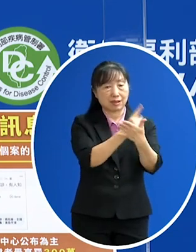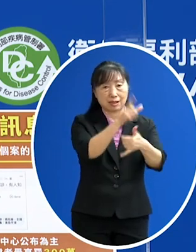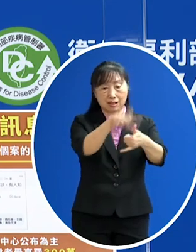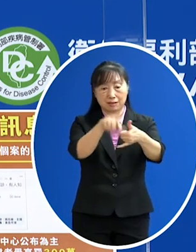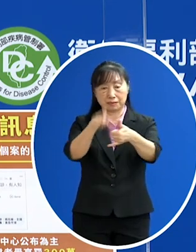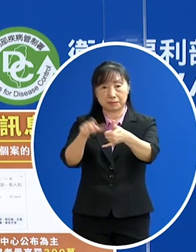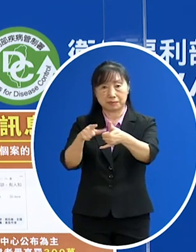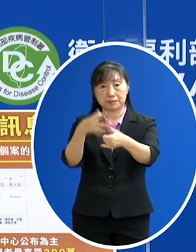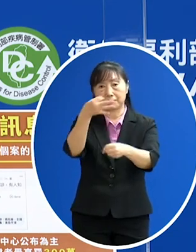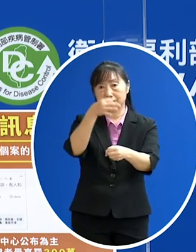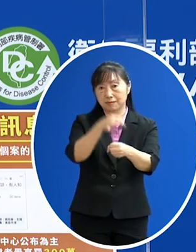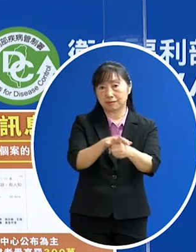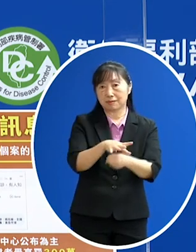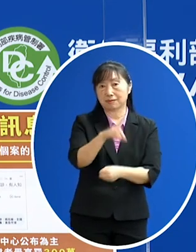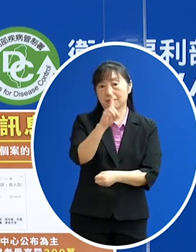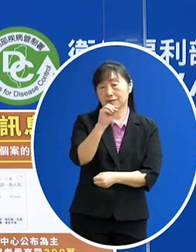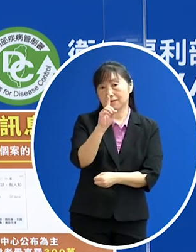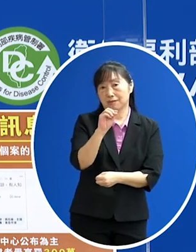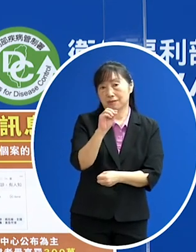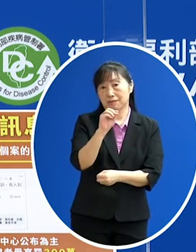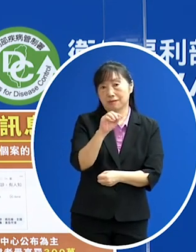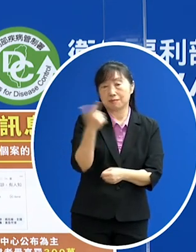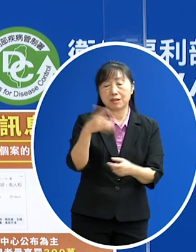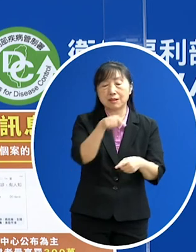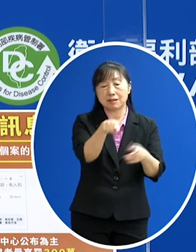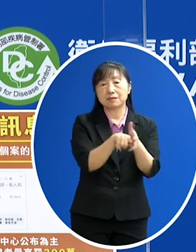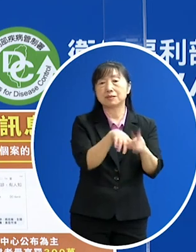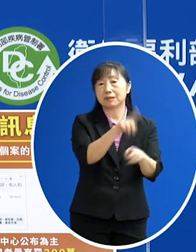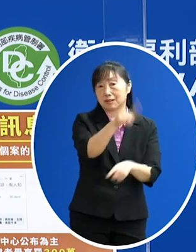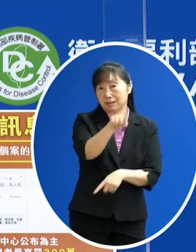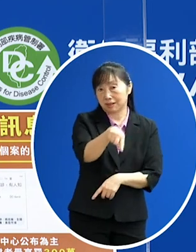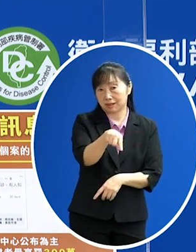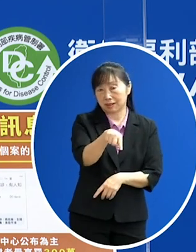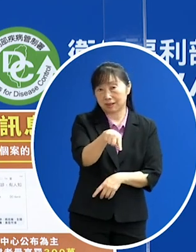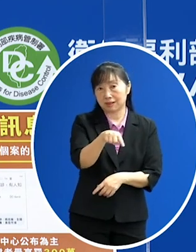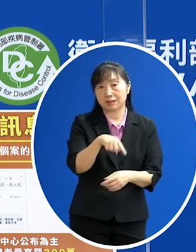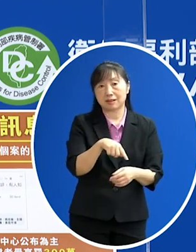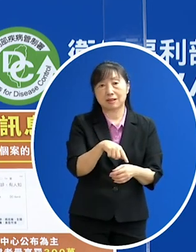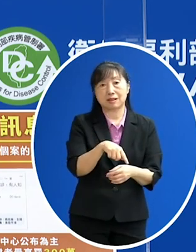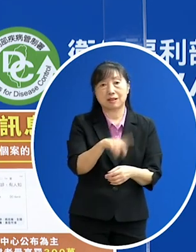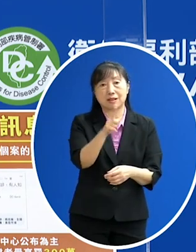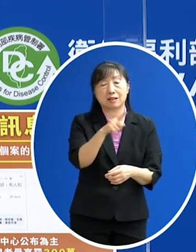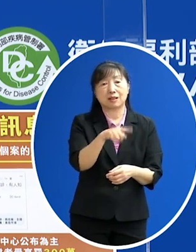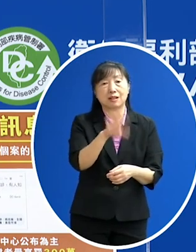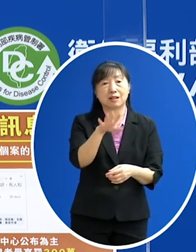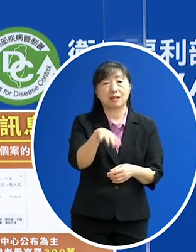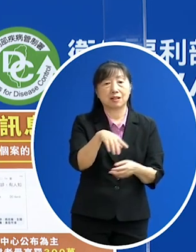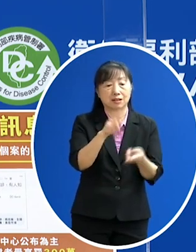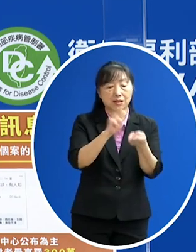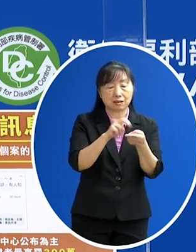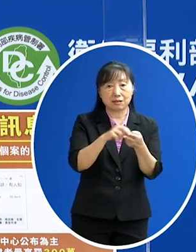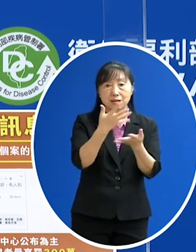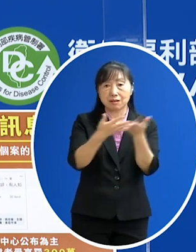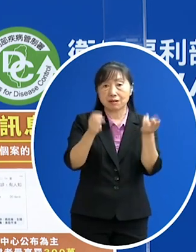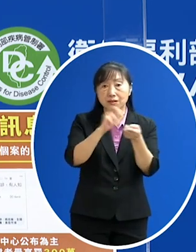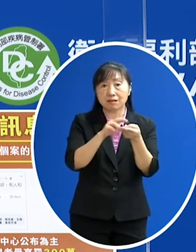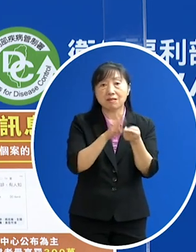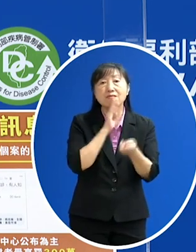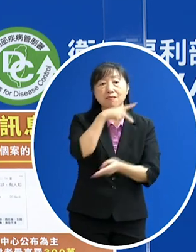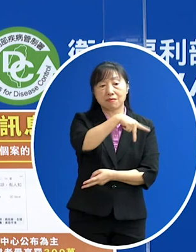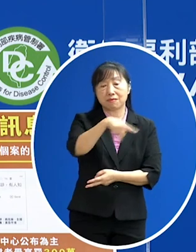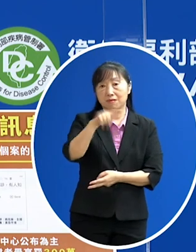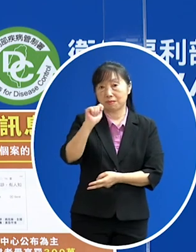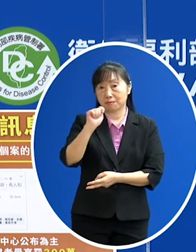补助疫情援助金新台币1,000元，那包括用了一个网址，大家注意看，这个网址是